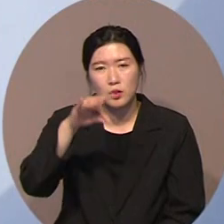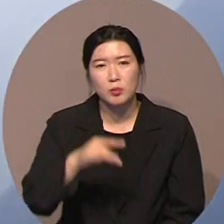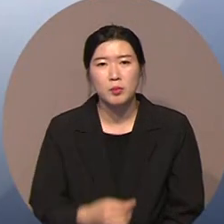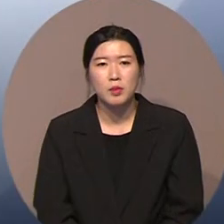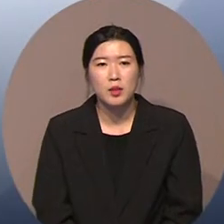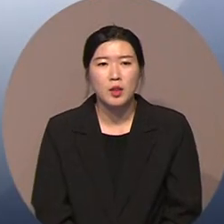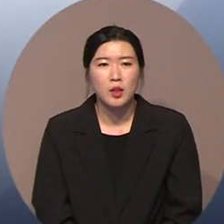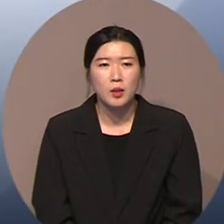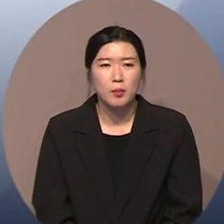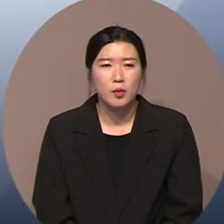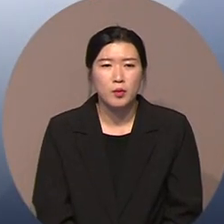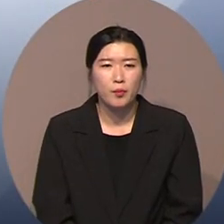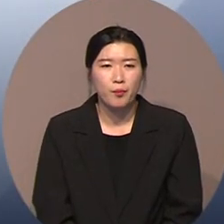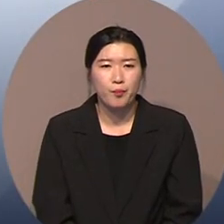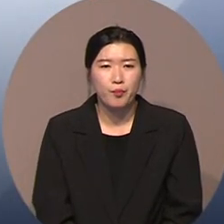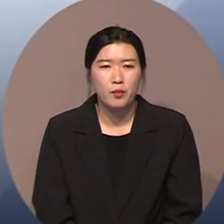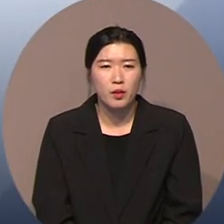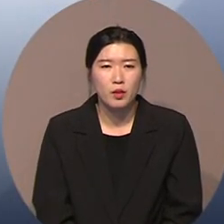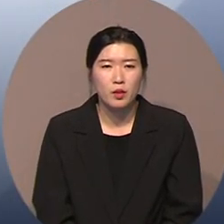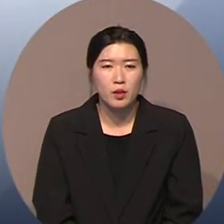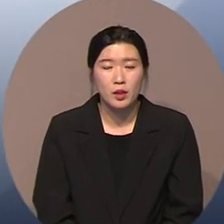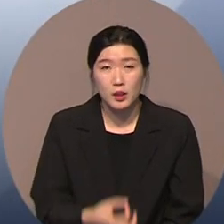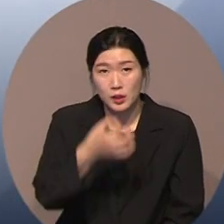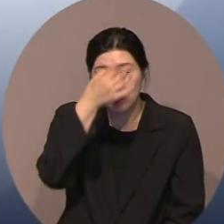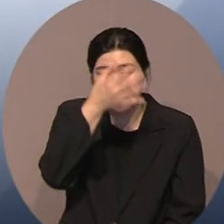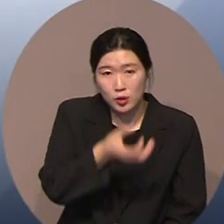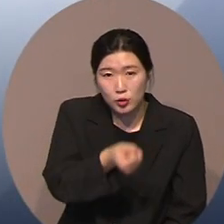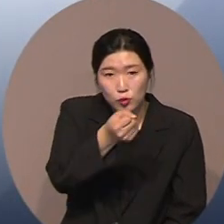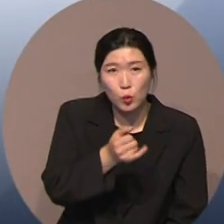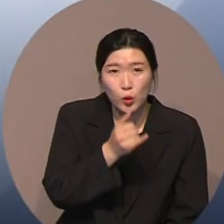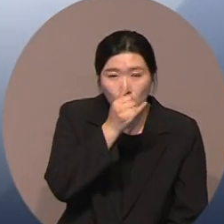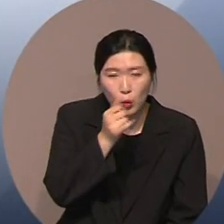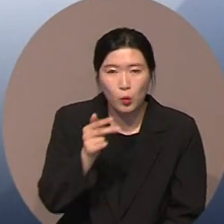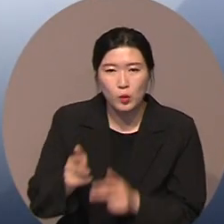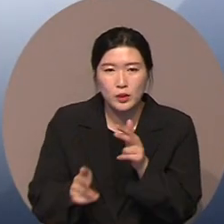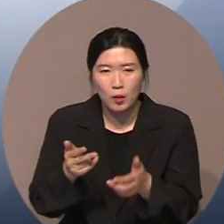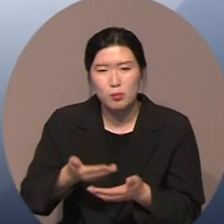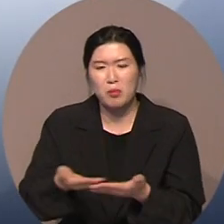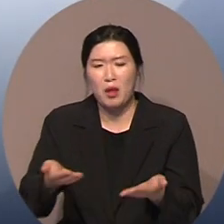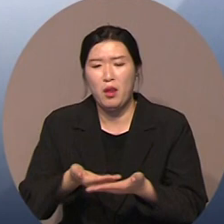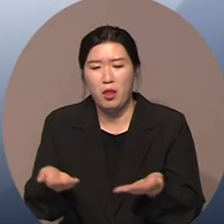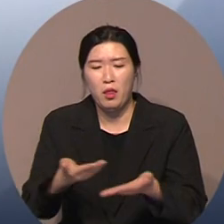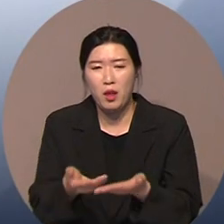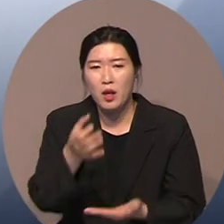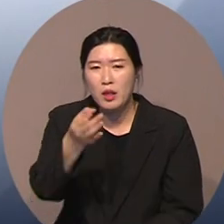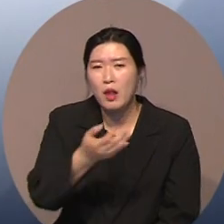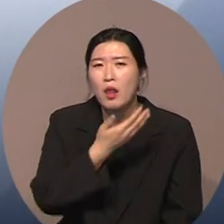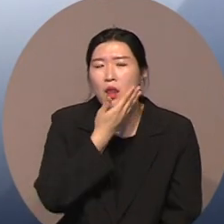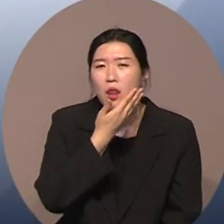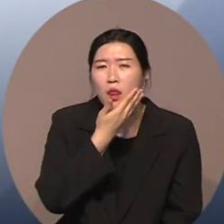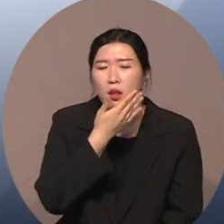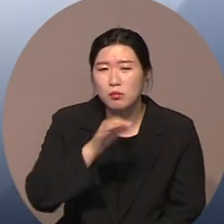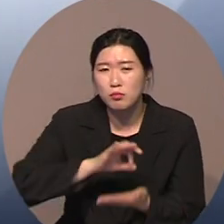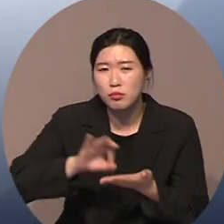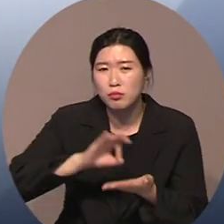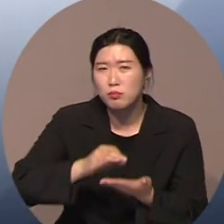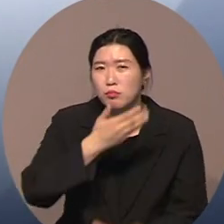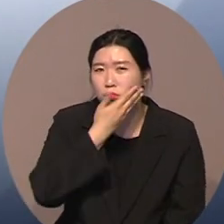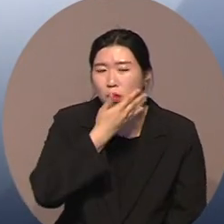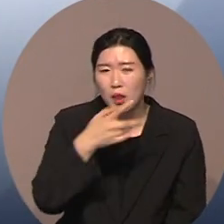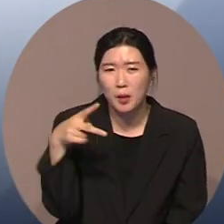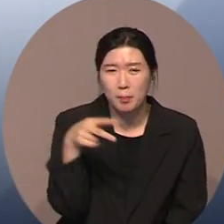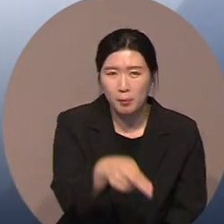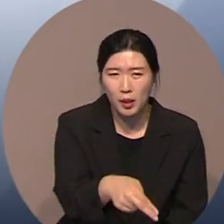임자가 정해져 있는 R&D, 나눠주기 R&D 등 그릇된 형태는 반드시